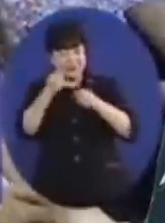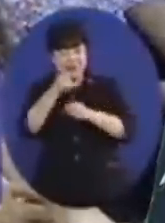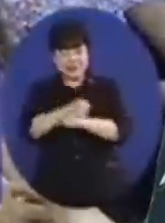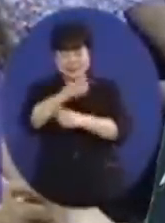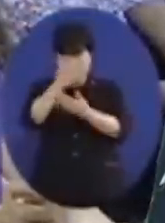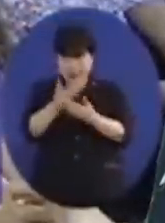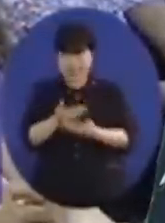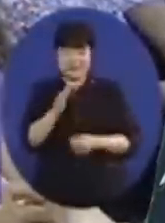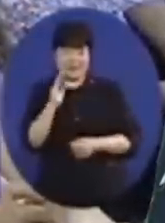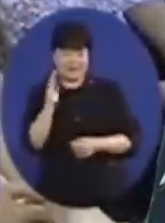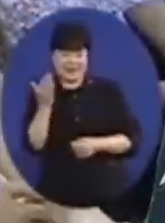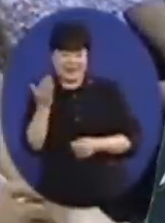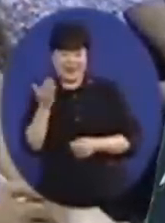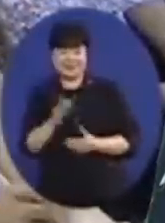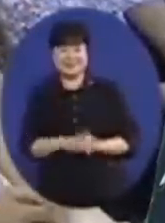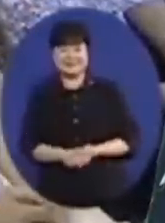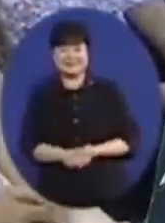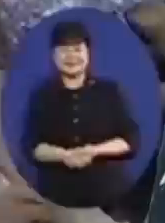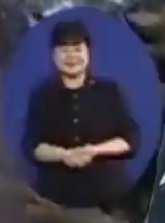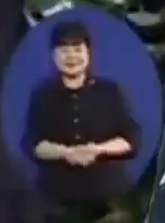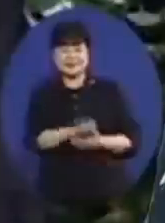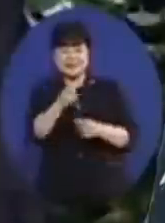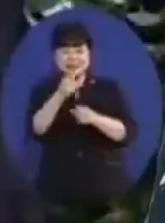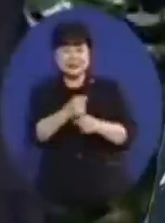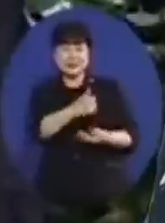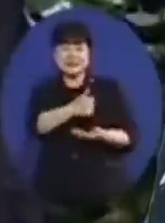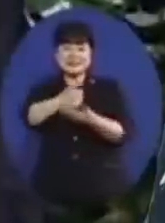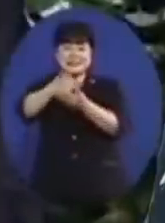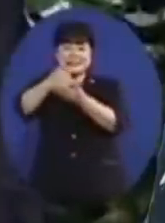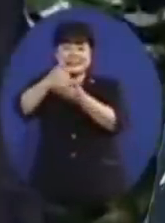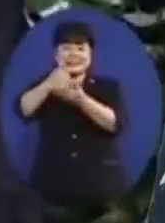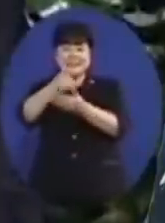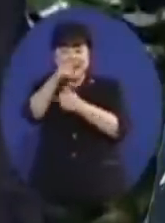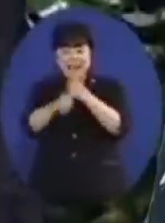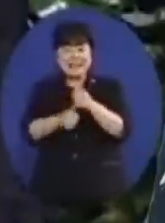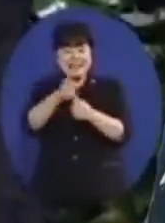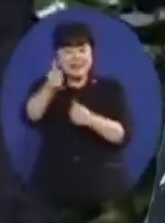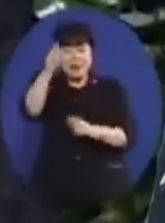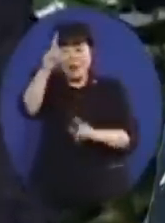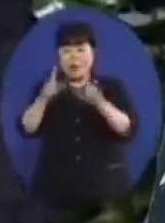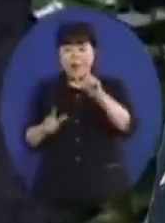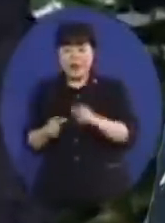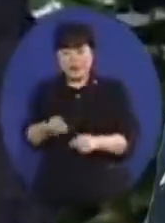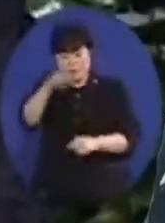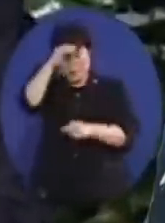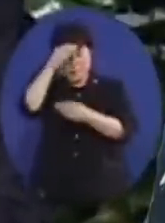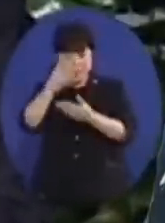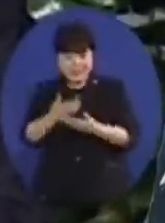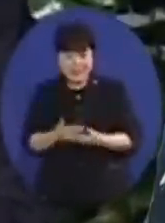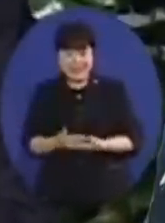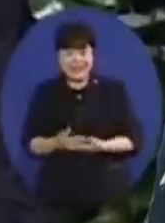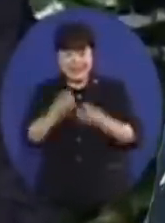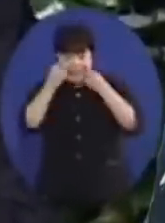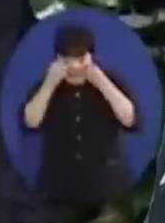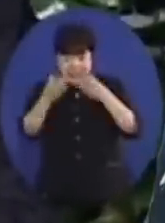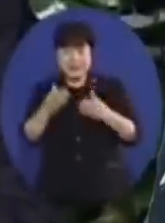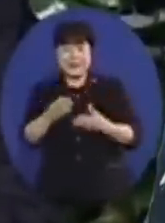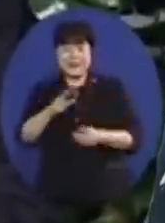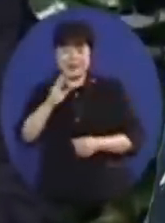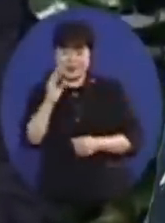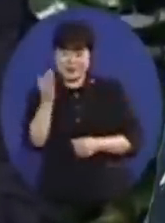자니라 우리를 창조하신 하나님의 형상을 따라 새롭게